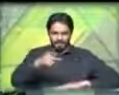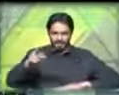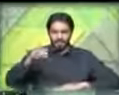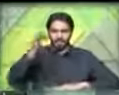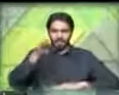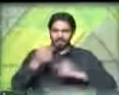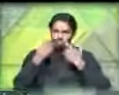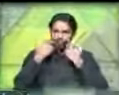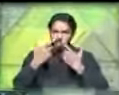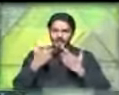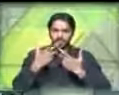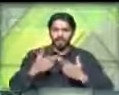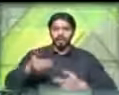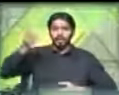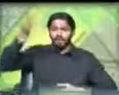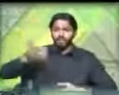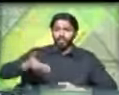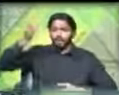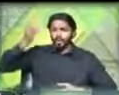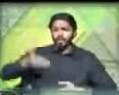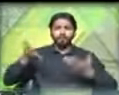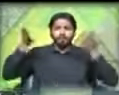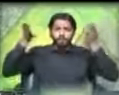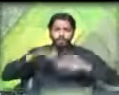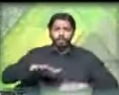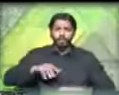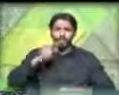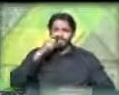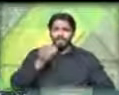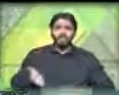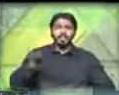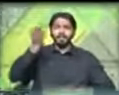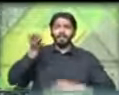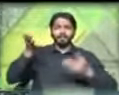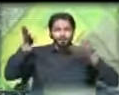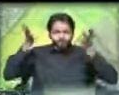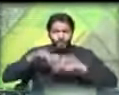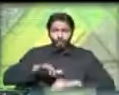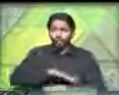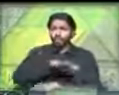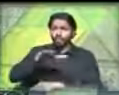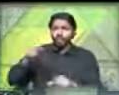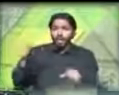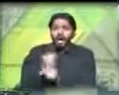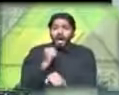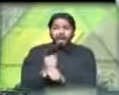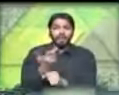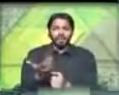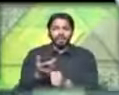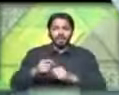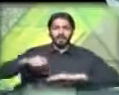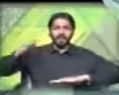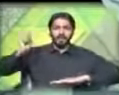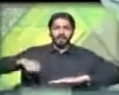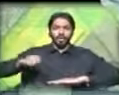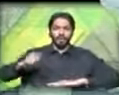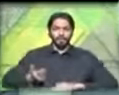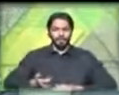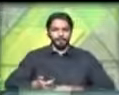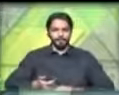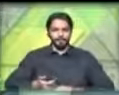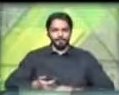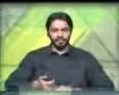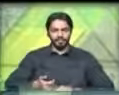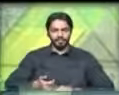عمل به الرسل جميعا والأنبياء بلا استثناء. ويكفي القضاء شرفا